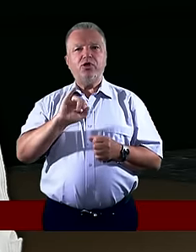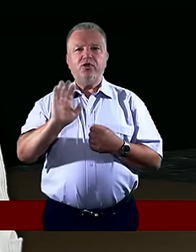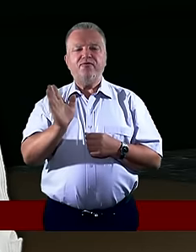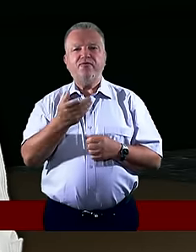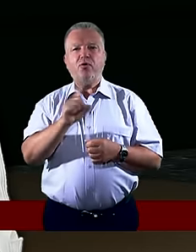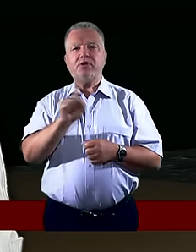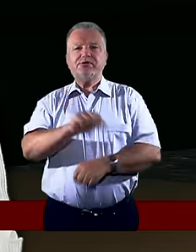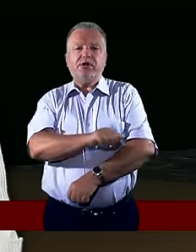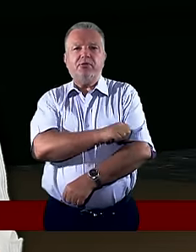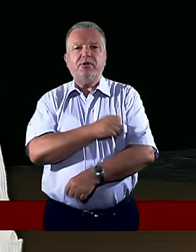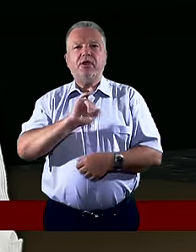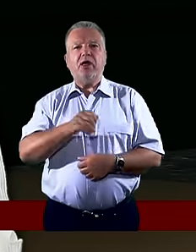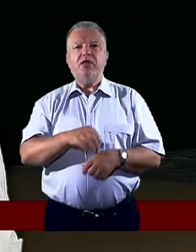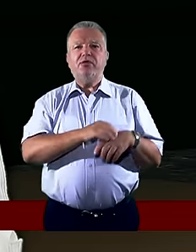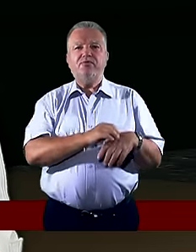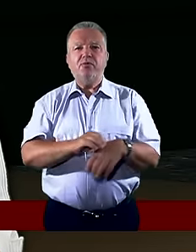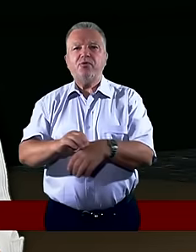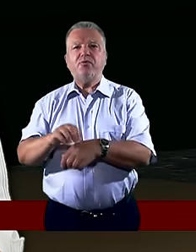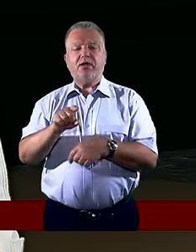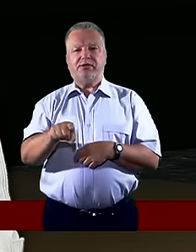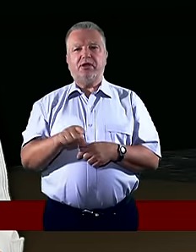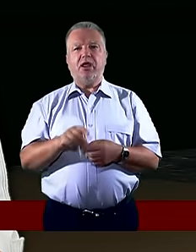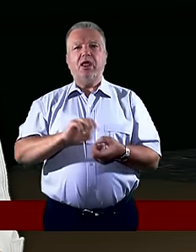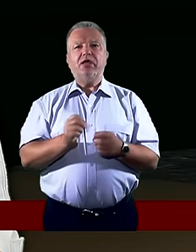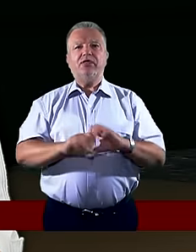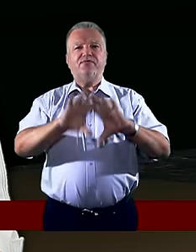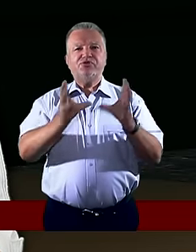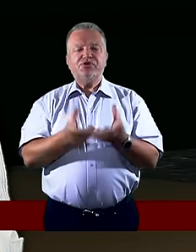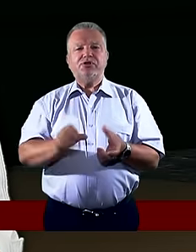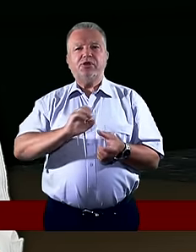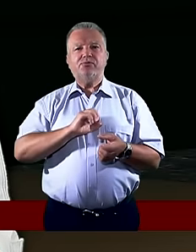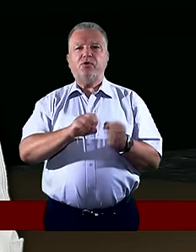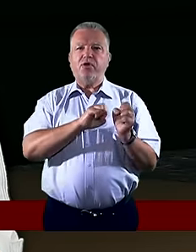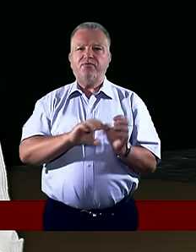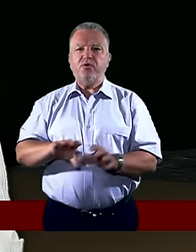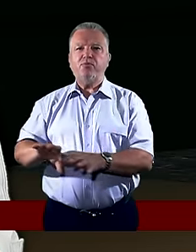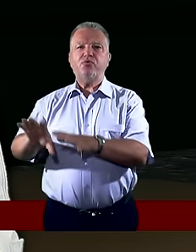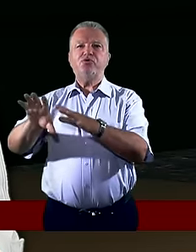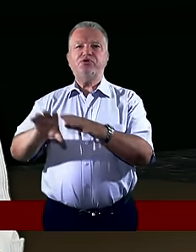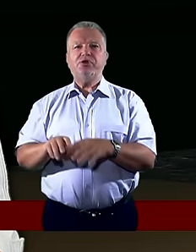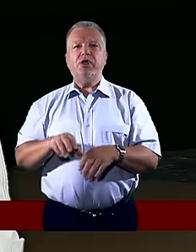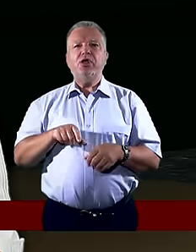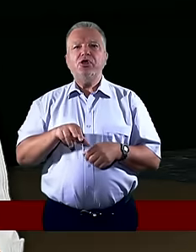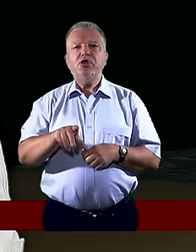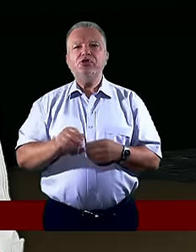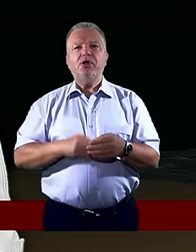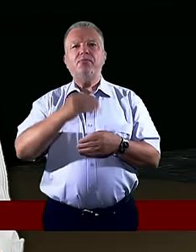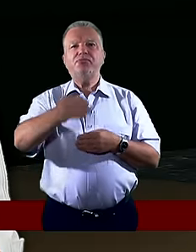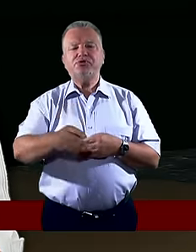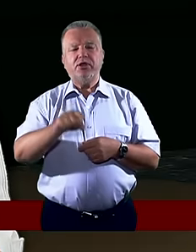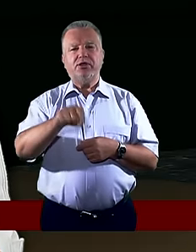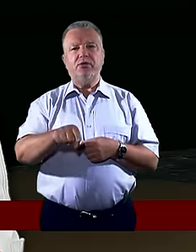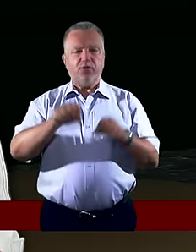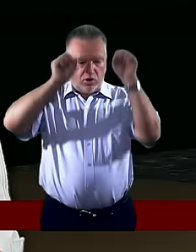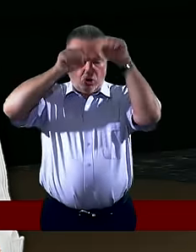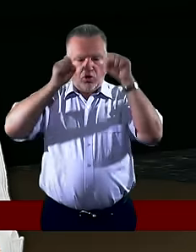owce swoje i wyprowadza je. Gdy wszystkie swoje wypuści, idzie przed nimi, owce zaś idą